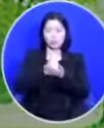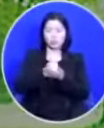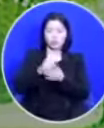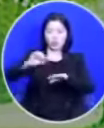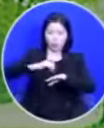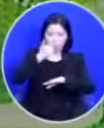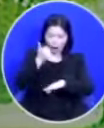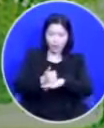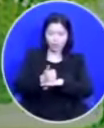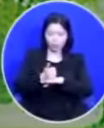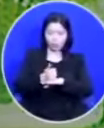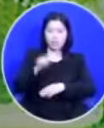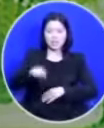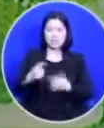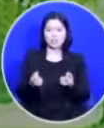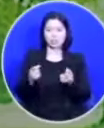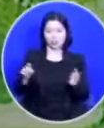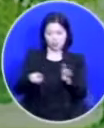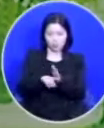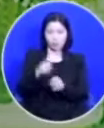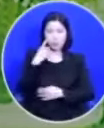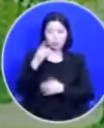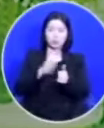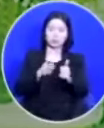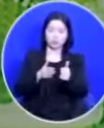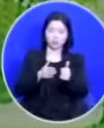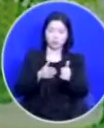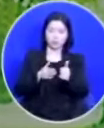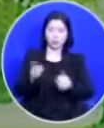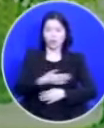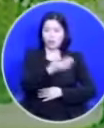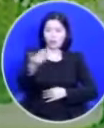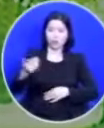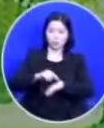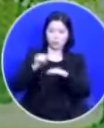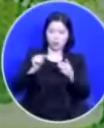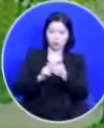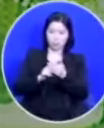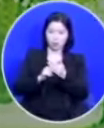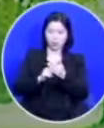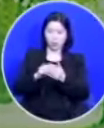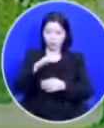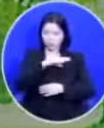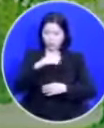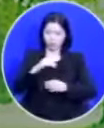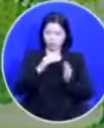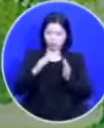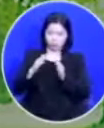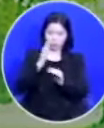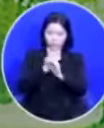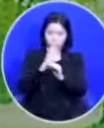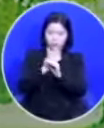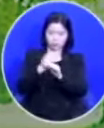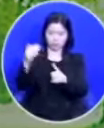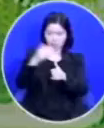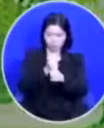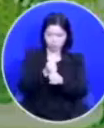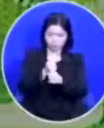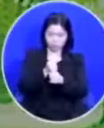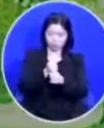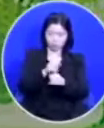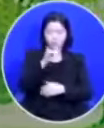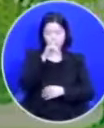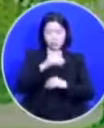예수님을 믿어 보십시오 여러분의 마음이 탁 잡힙니다 여러분의 마음에 잡혀 보십시오